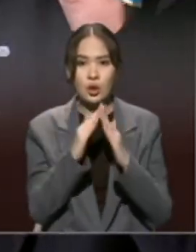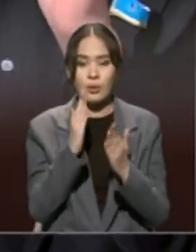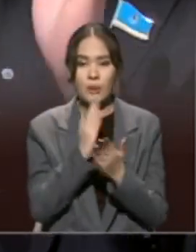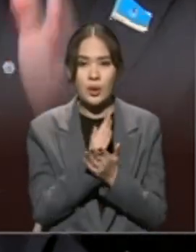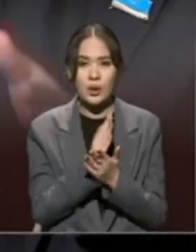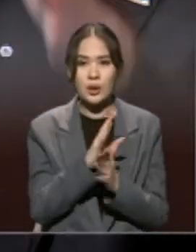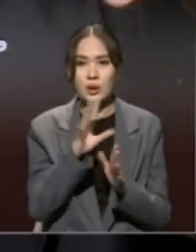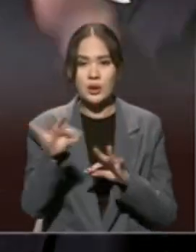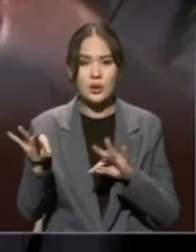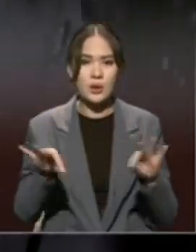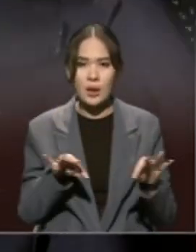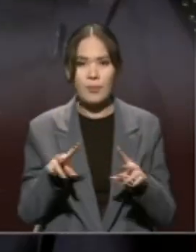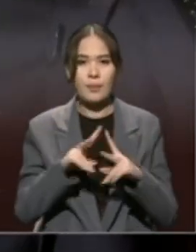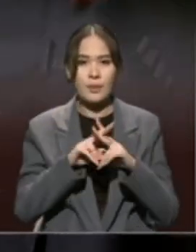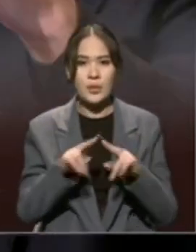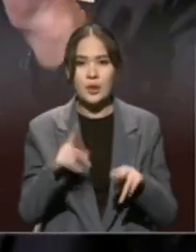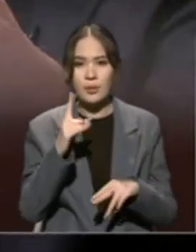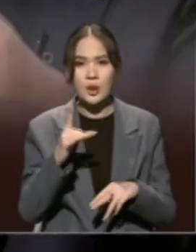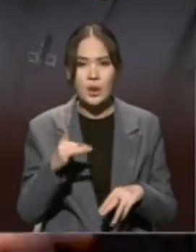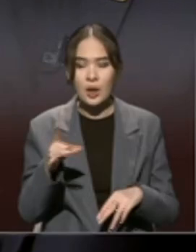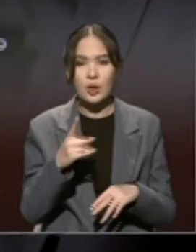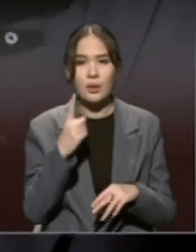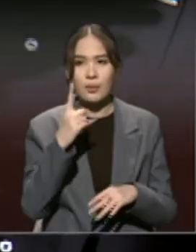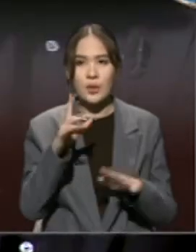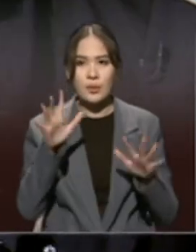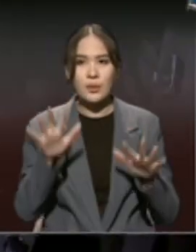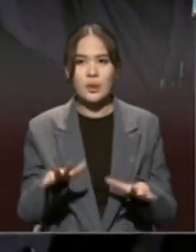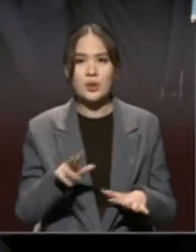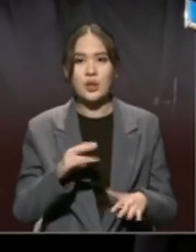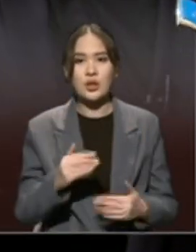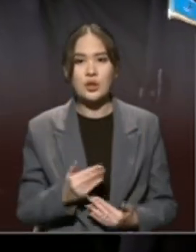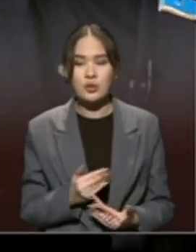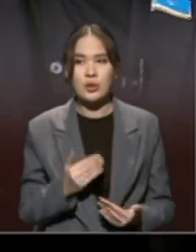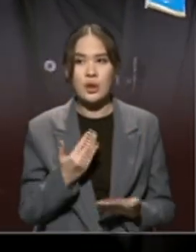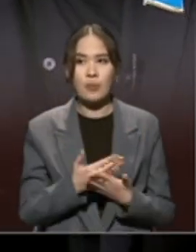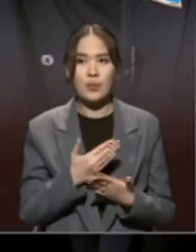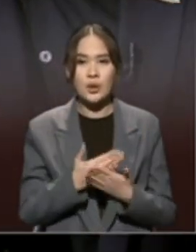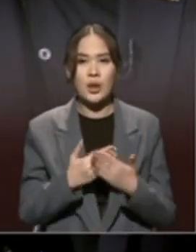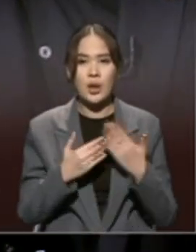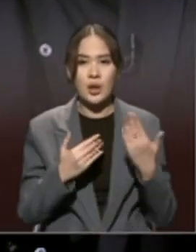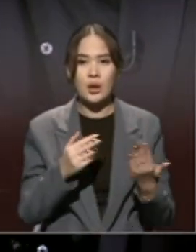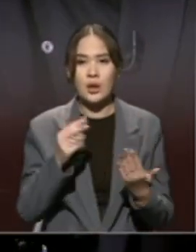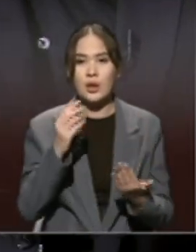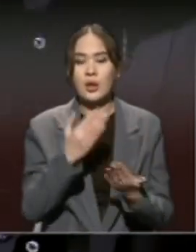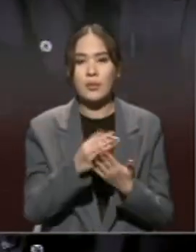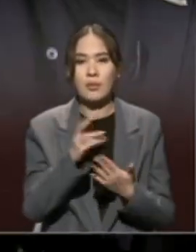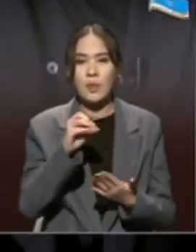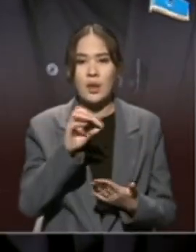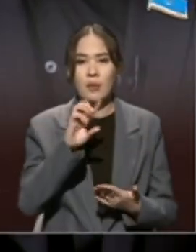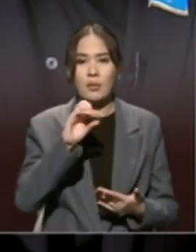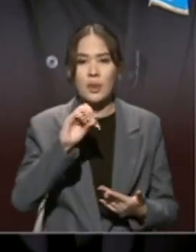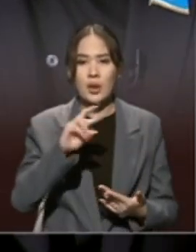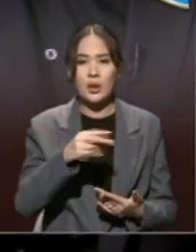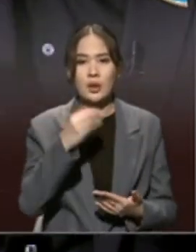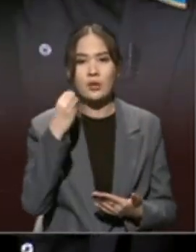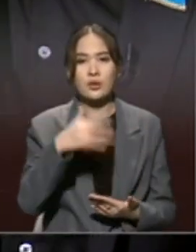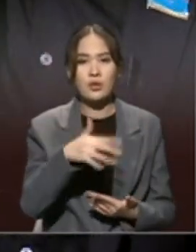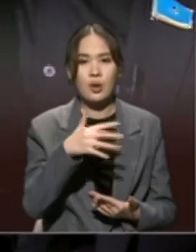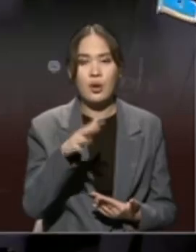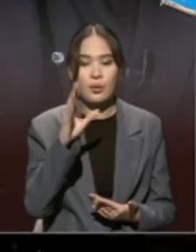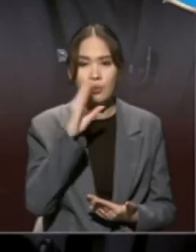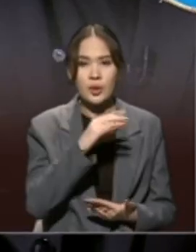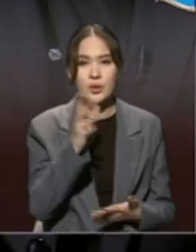метрі барлығы бірдей, бір районда тіпті бір жерде тұрсыздар. Бірақ бұл кісіні жиһаздары қымбат қалынуы мүмкін. Мысалы, ол